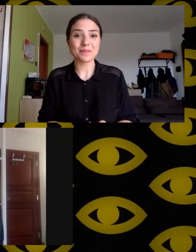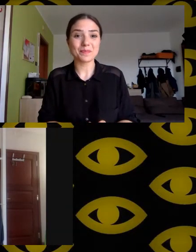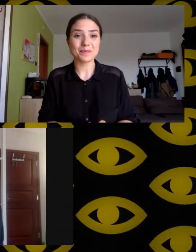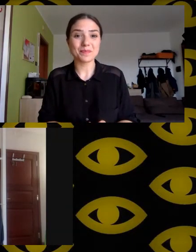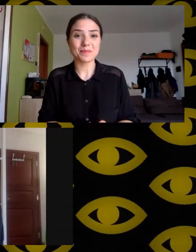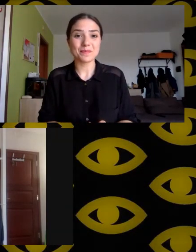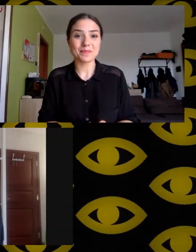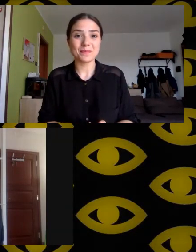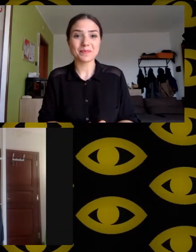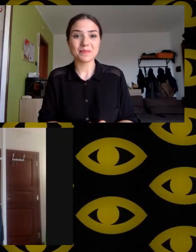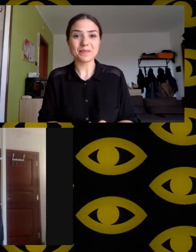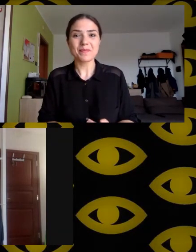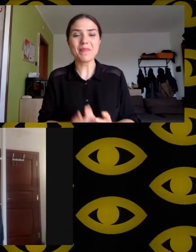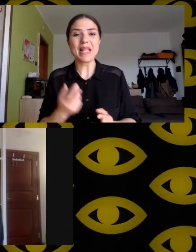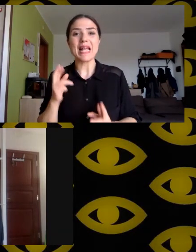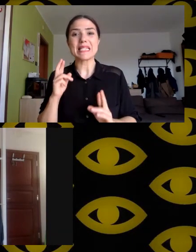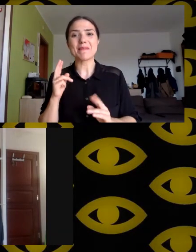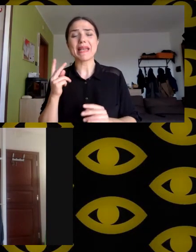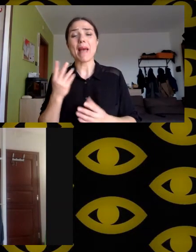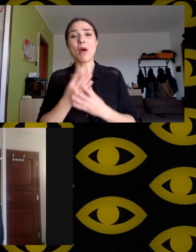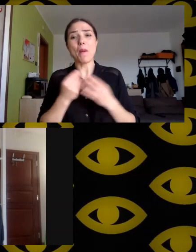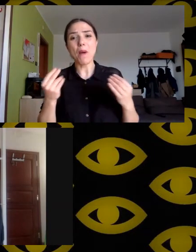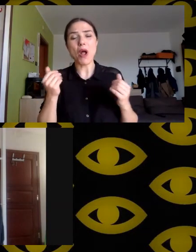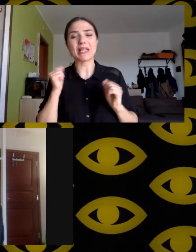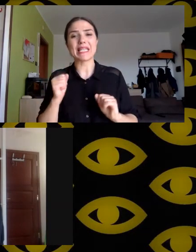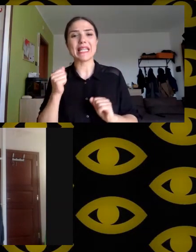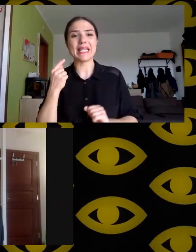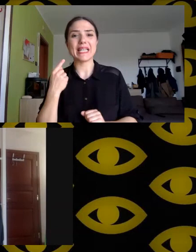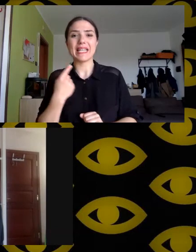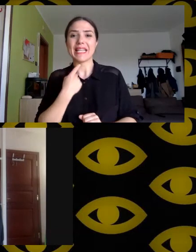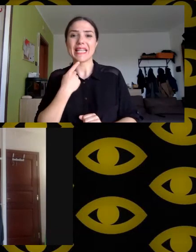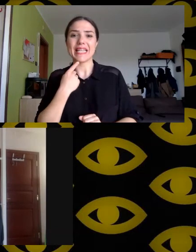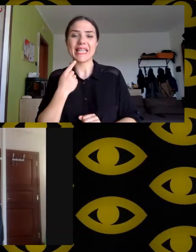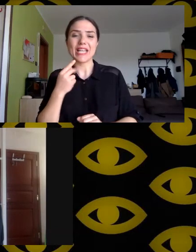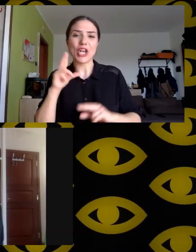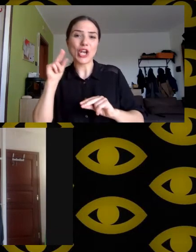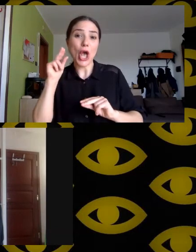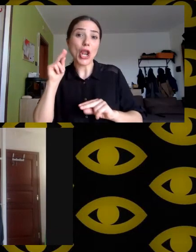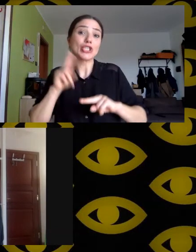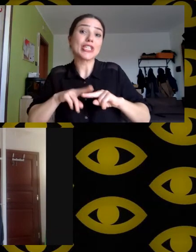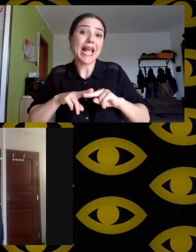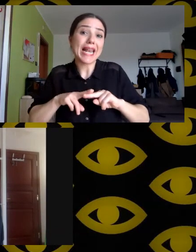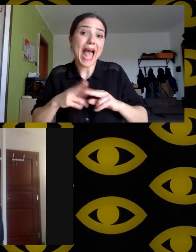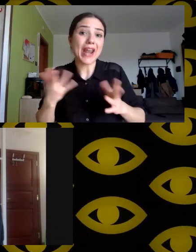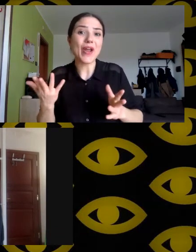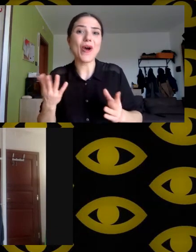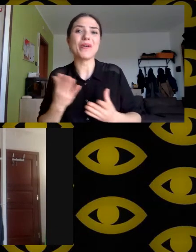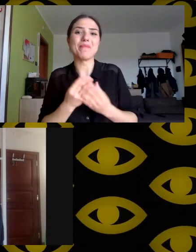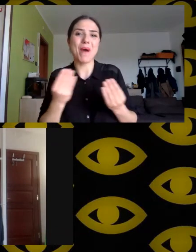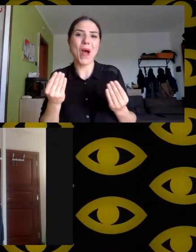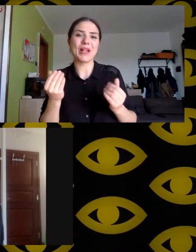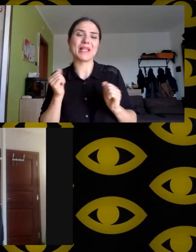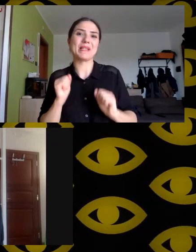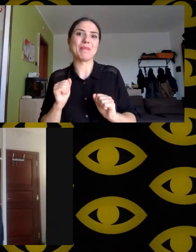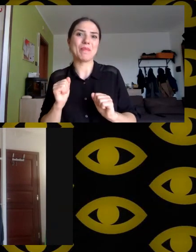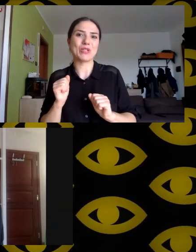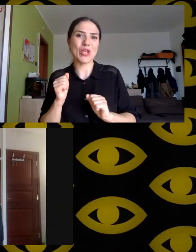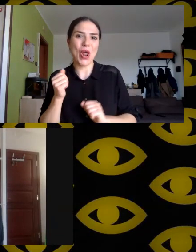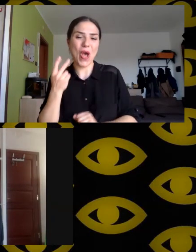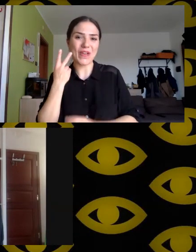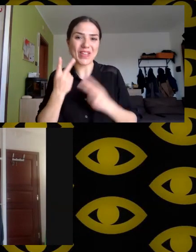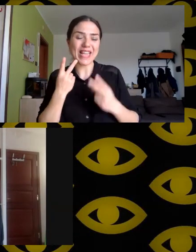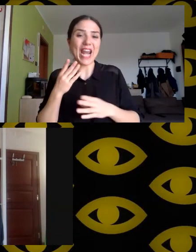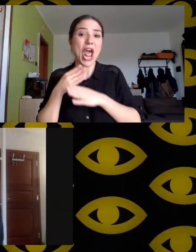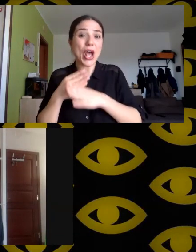capisce l'italiano, perché inclusivi sulla lingua sarà il nostro prossimo passaggio. Condividete questa diretta,